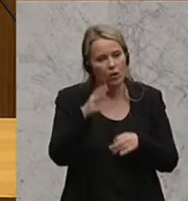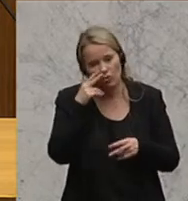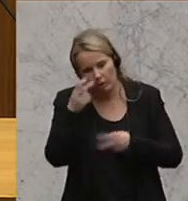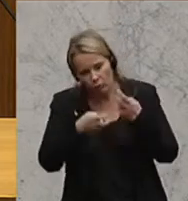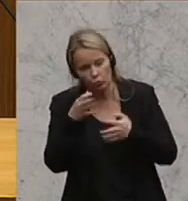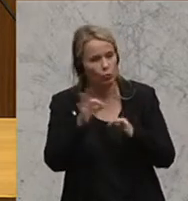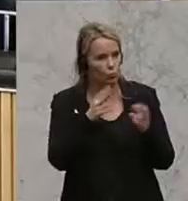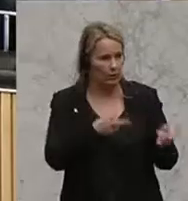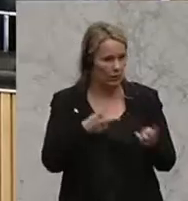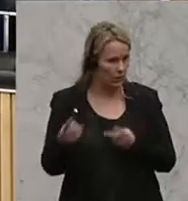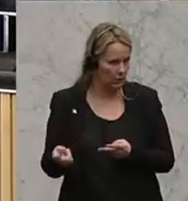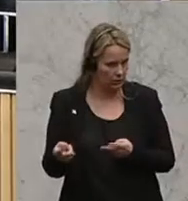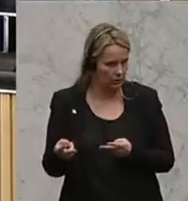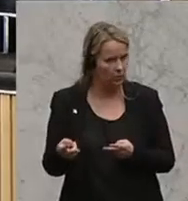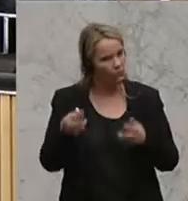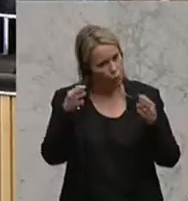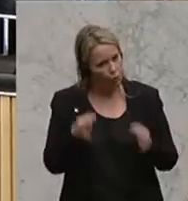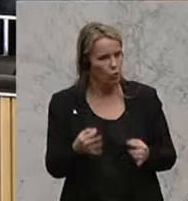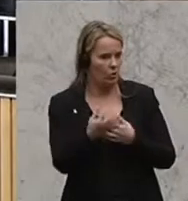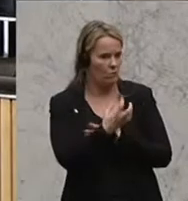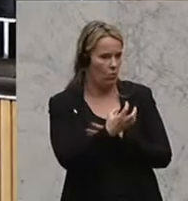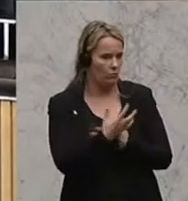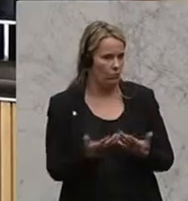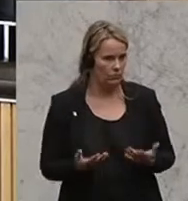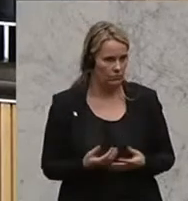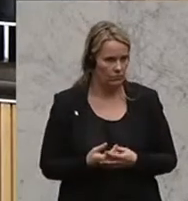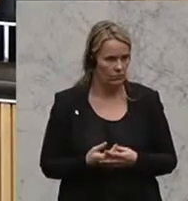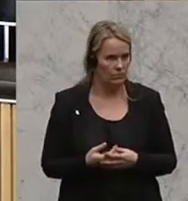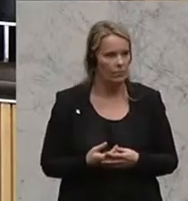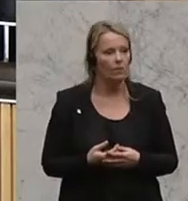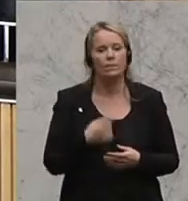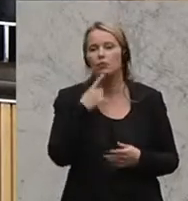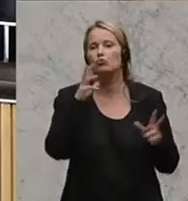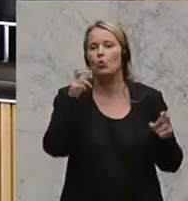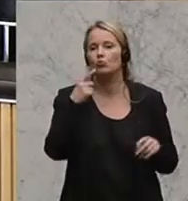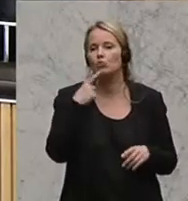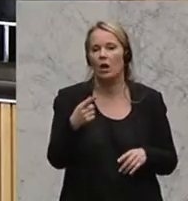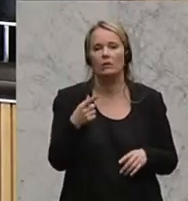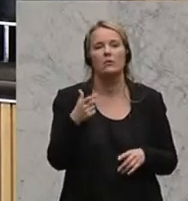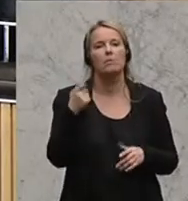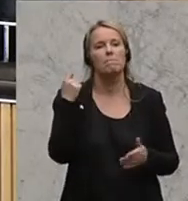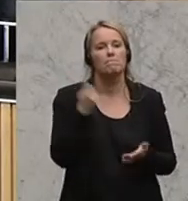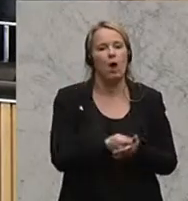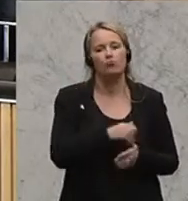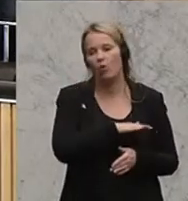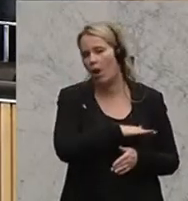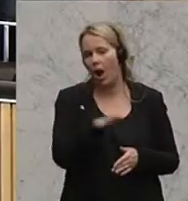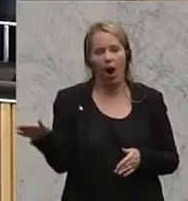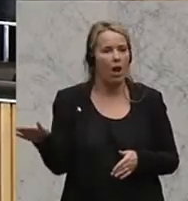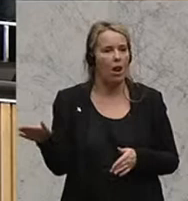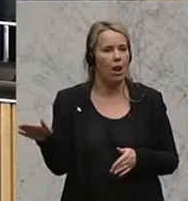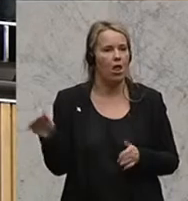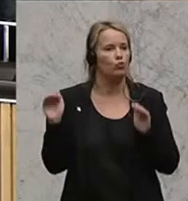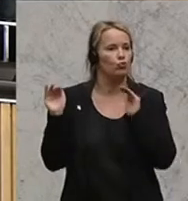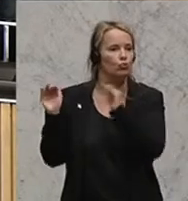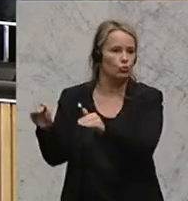der Gerichte mit den konkreten Vorwürfen. Und sozusagen pauschal alle einmal